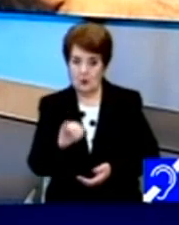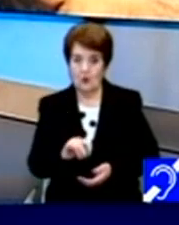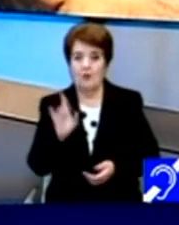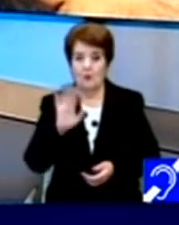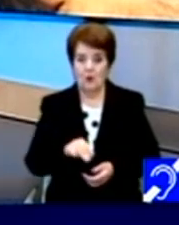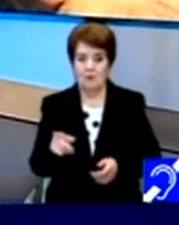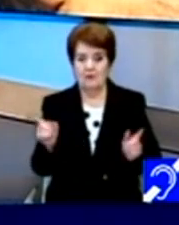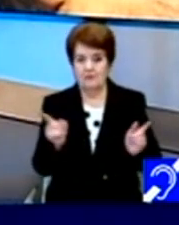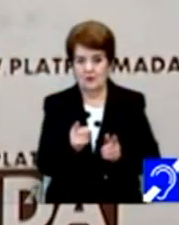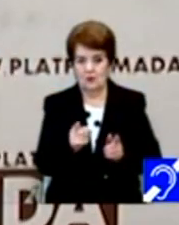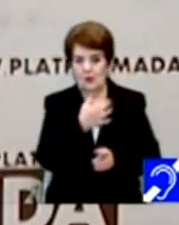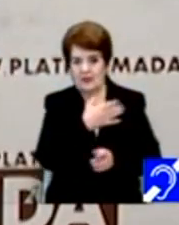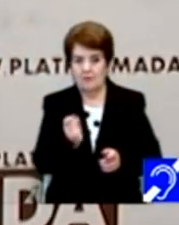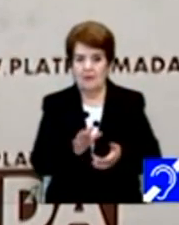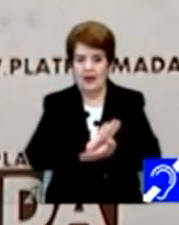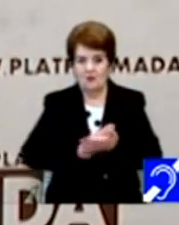șters în scurt timp.